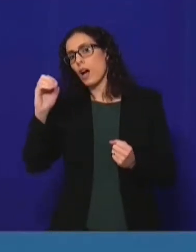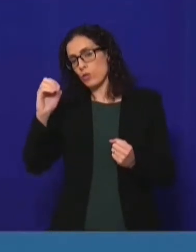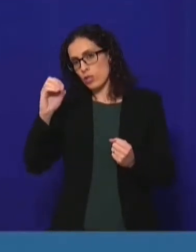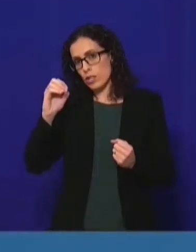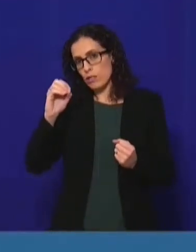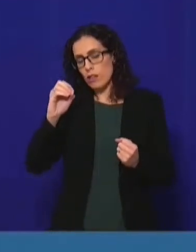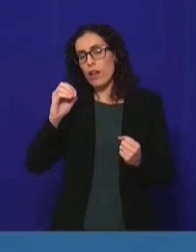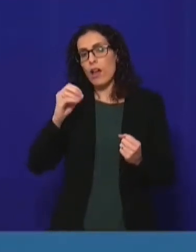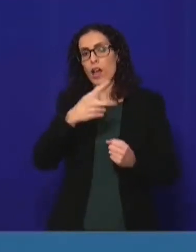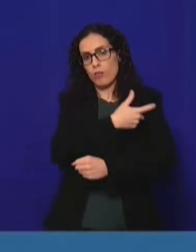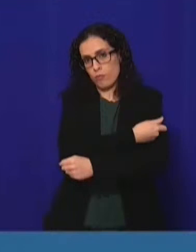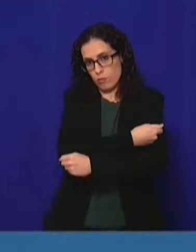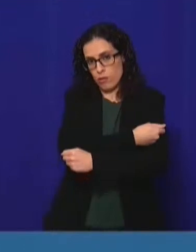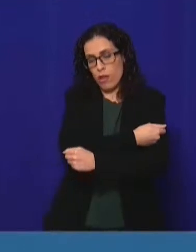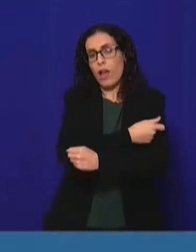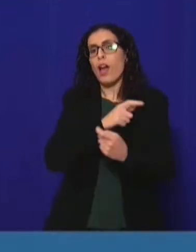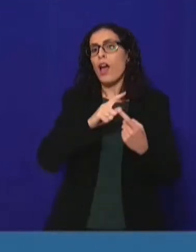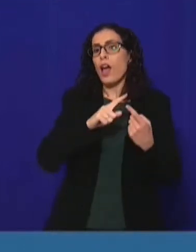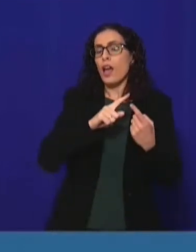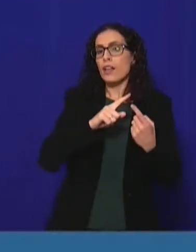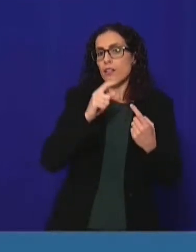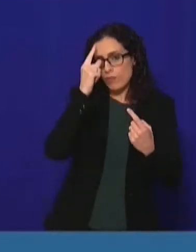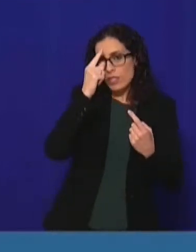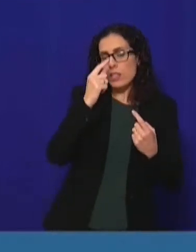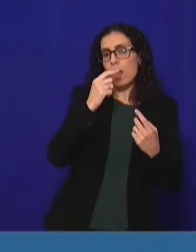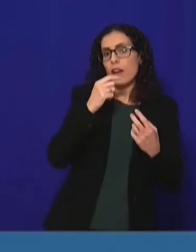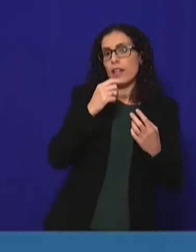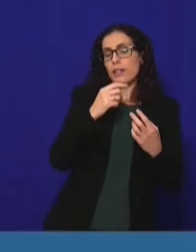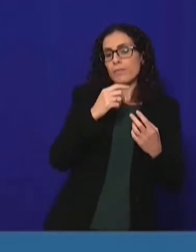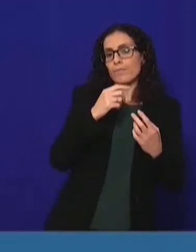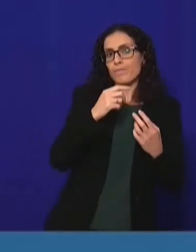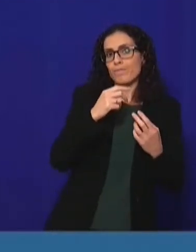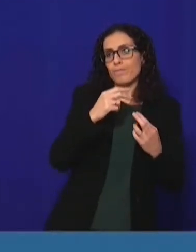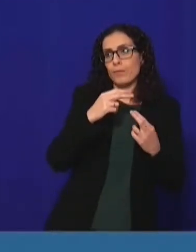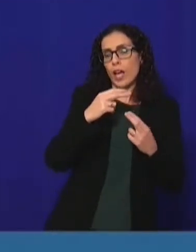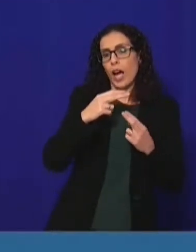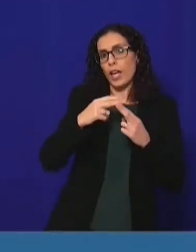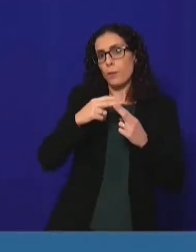ħatkun irdupjata. L-aħħar mistoqsija, taħseb li